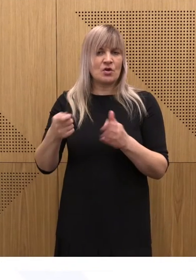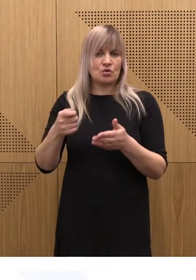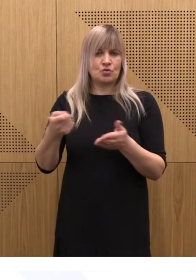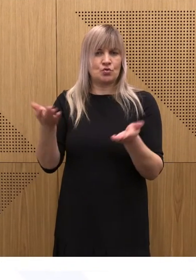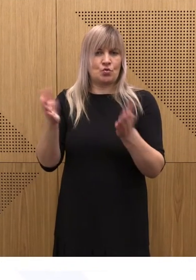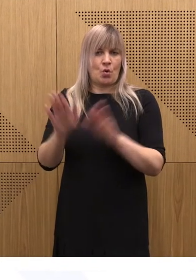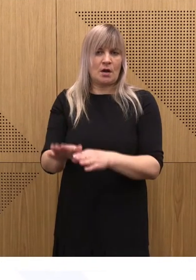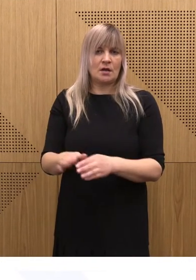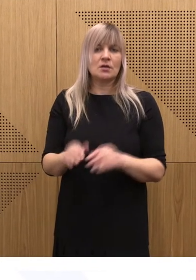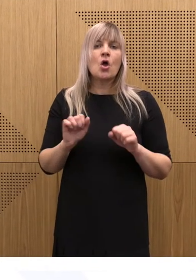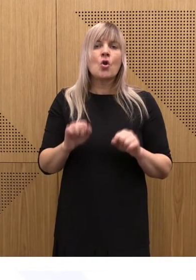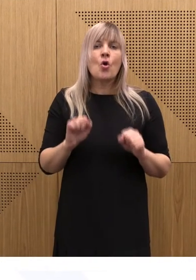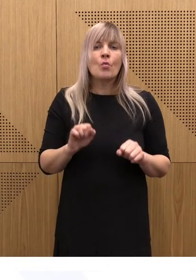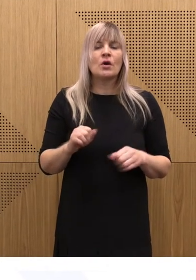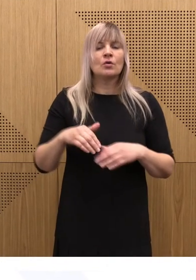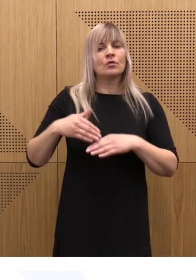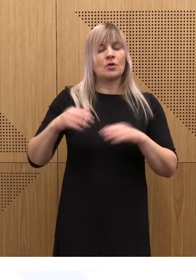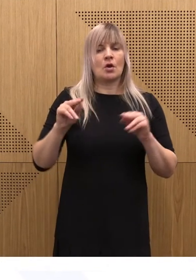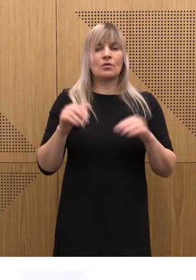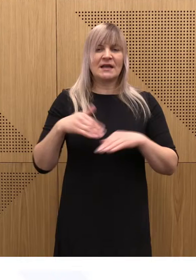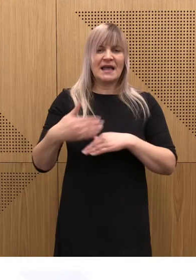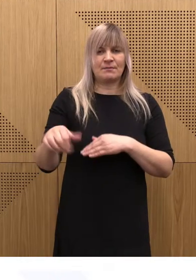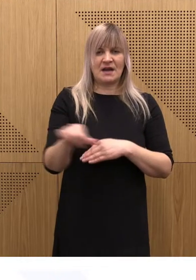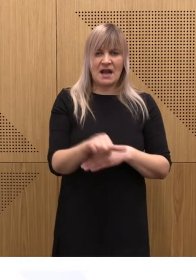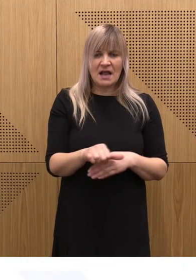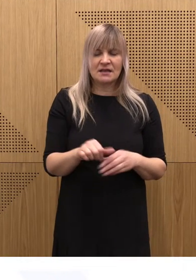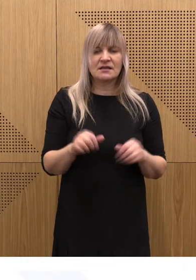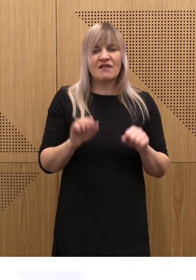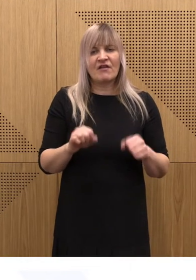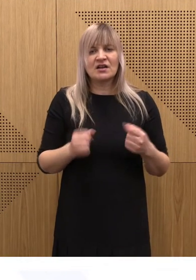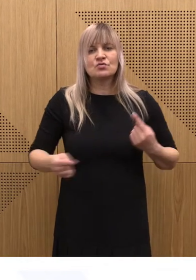nädalal valitsus arutab ka neid siis kompensatsiooni